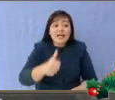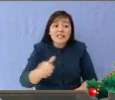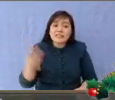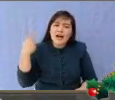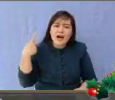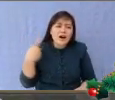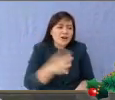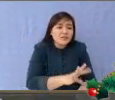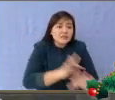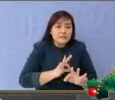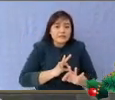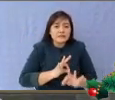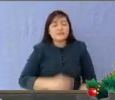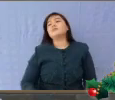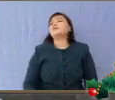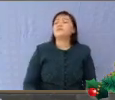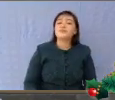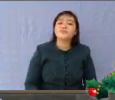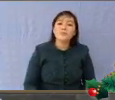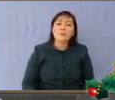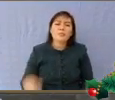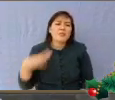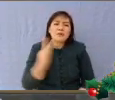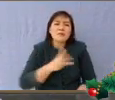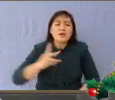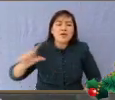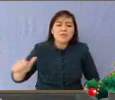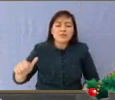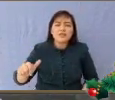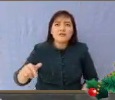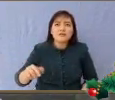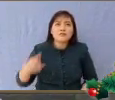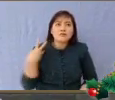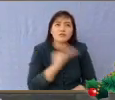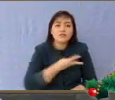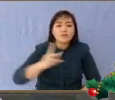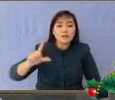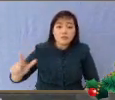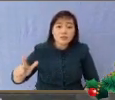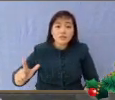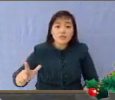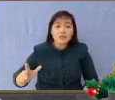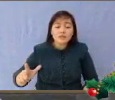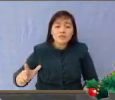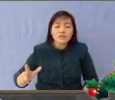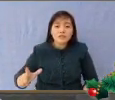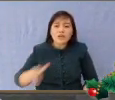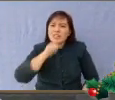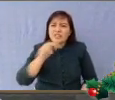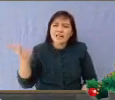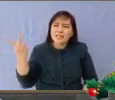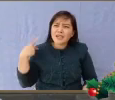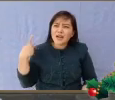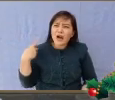Kapag pinairal po natin yung panic, kapag tayo po ay nagpanic, wala na po tayong maiisip.